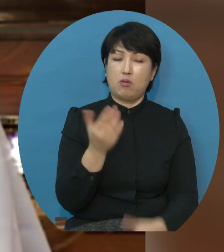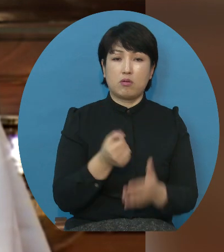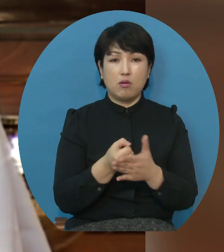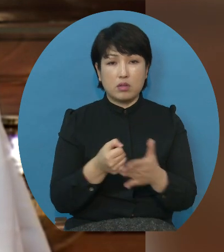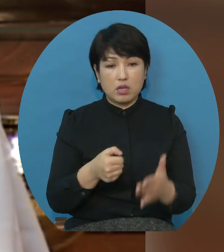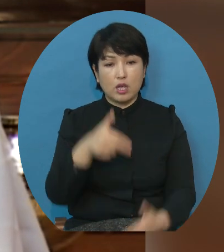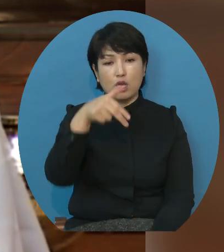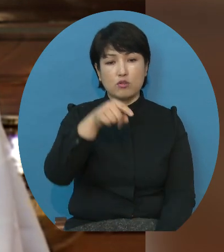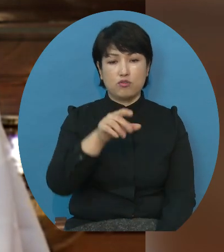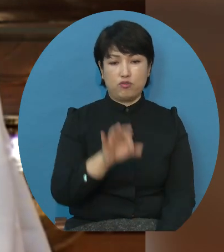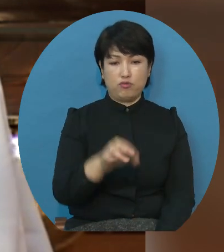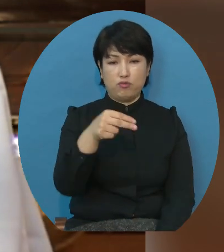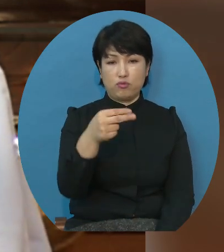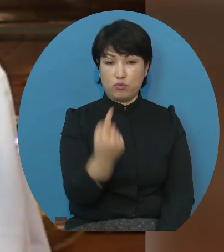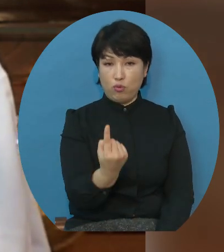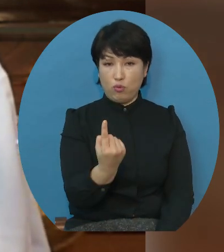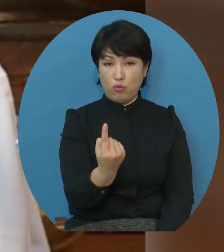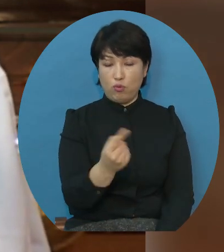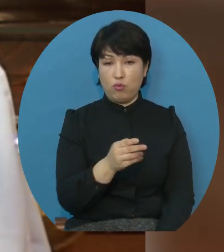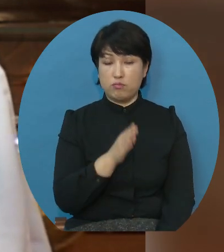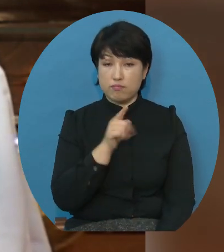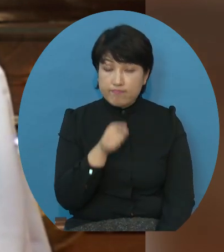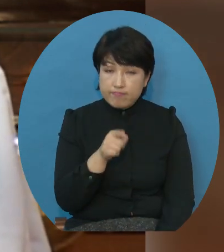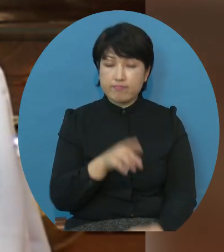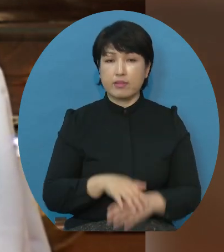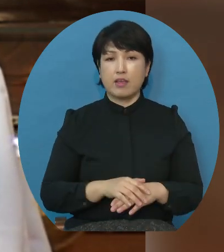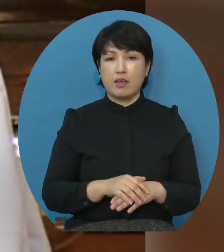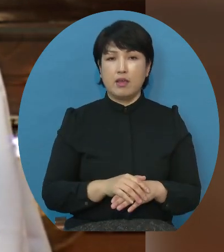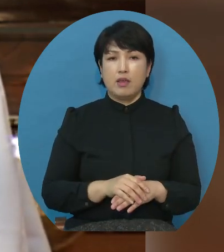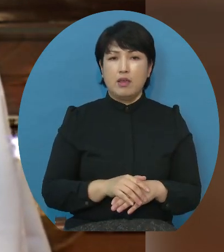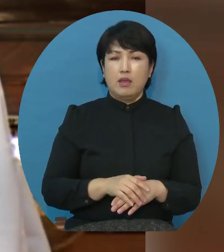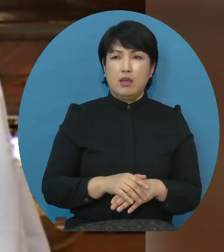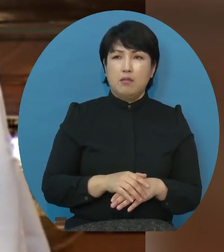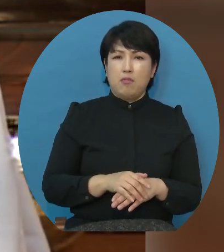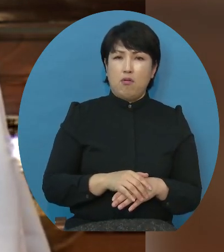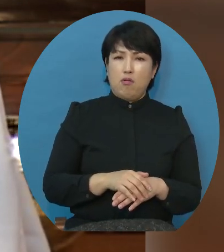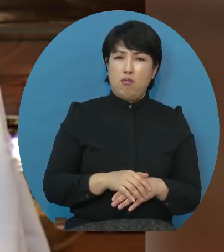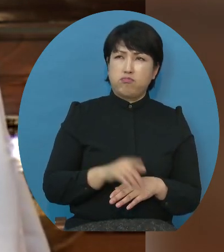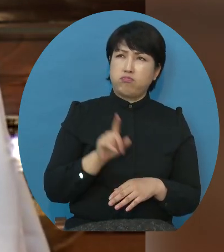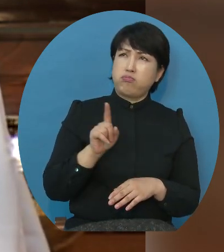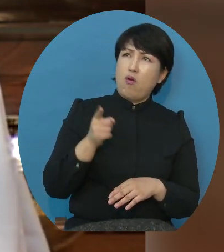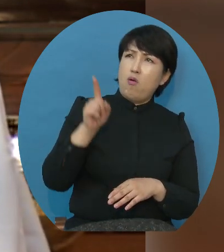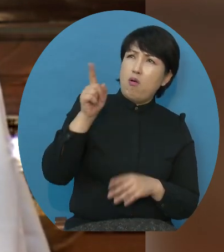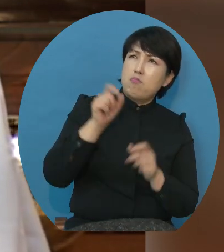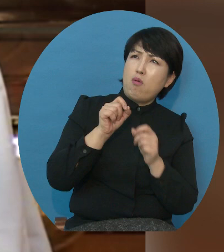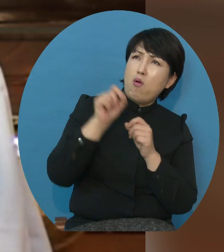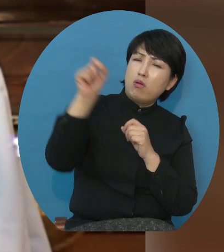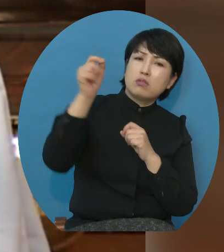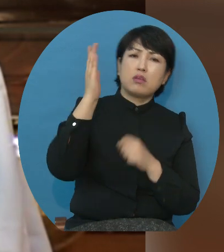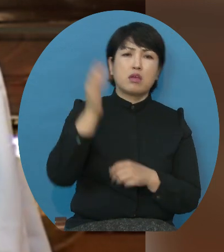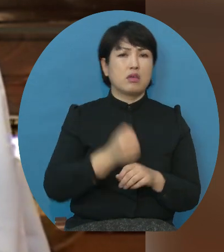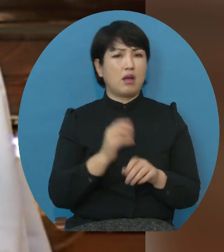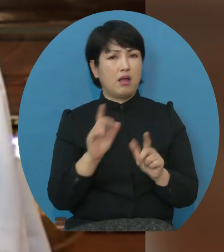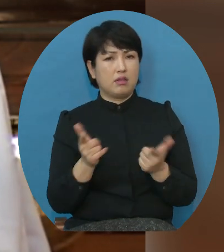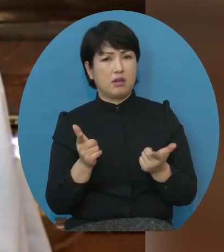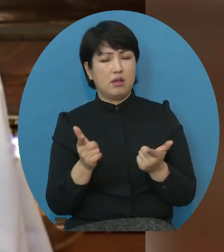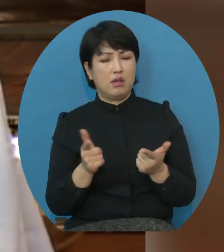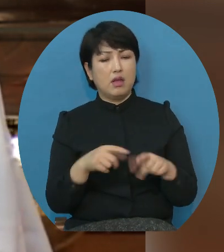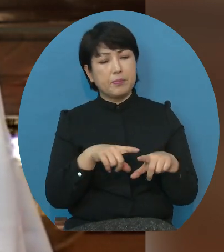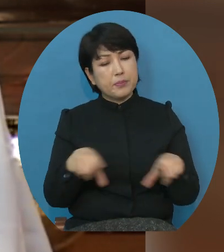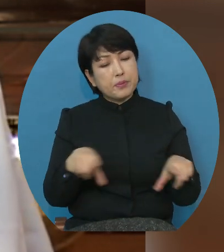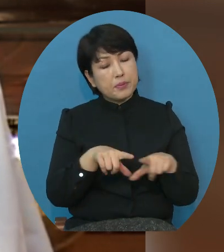흔히 중도는 왼쪽 과 상한 저 하늘 위에 있는 그런 얘기가 아니라 우리의 일상적인